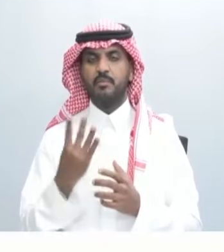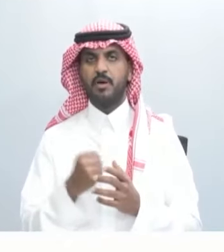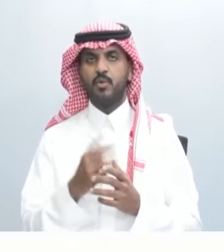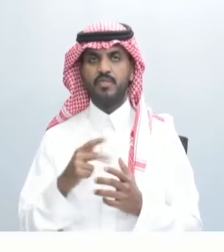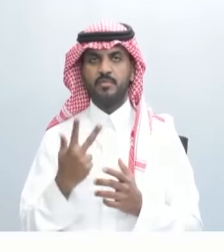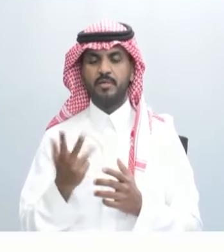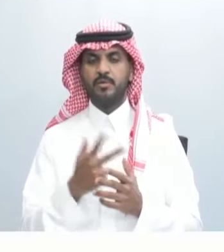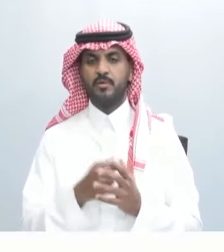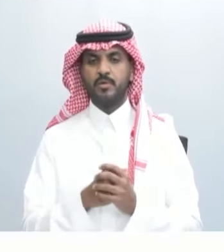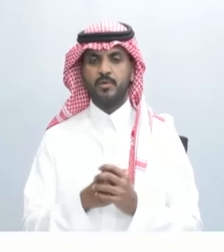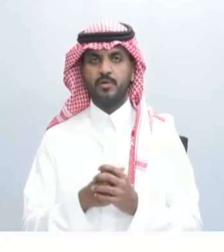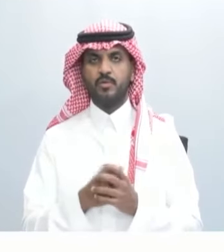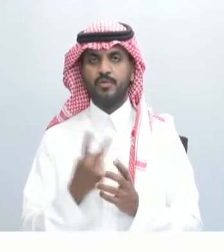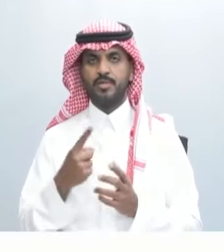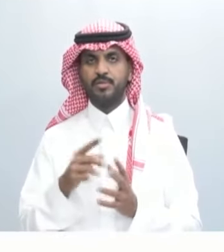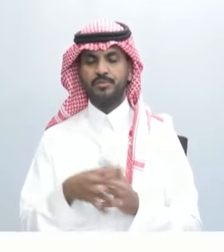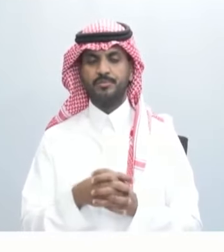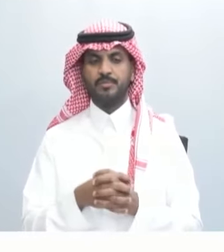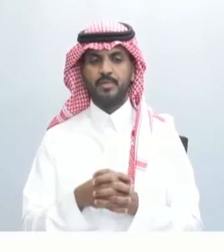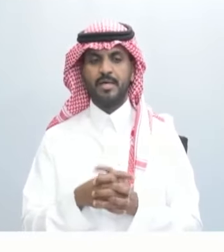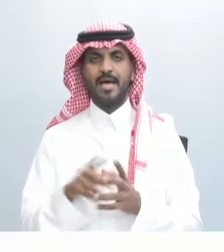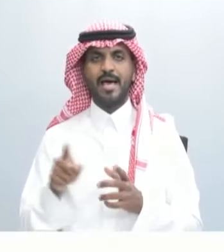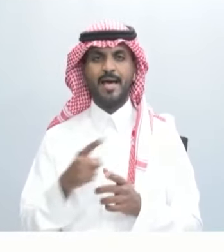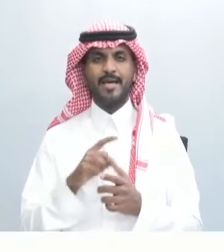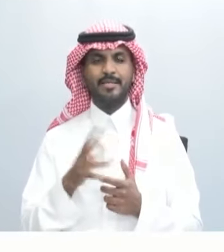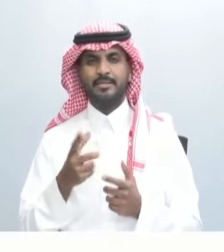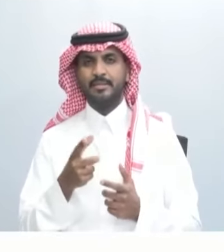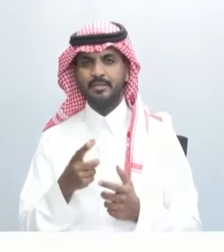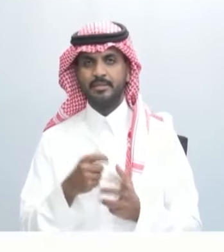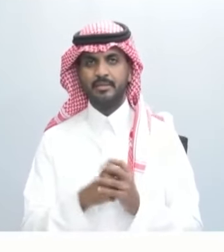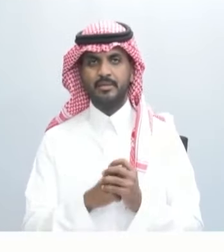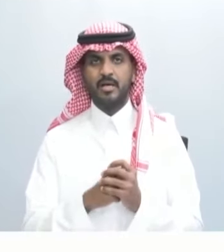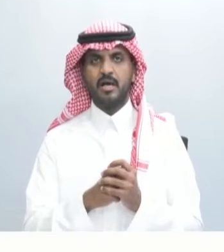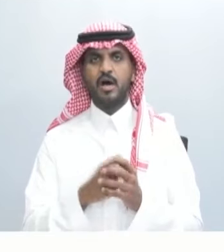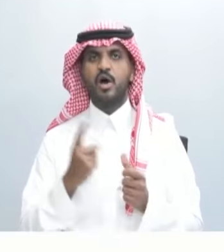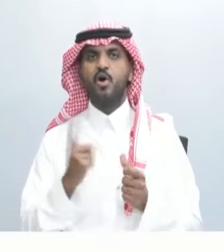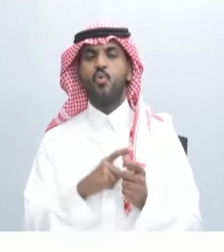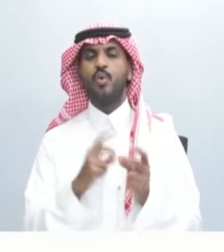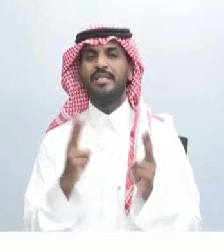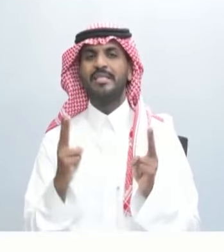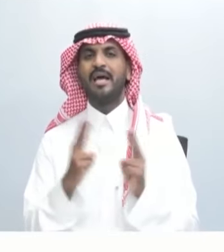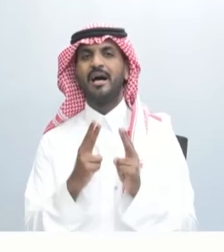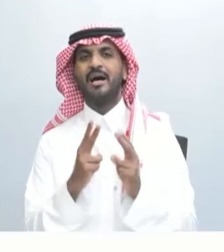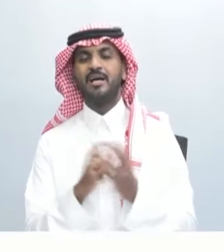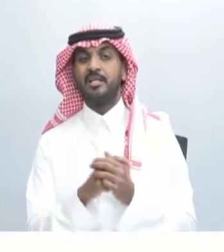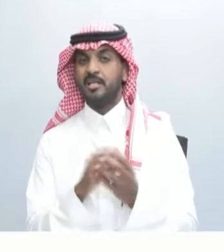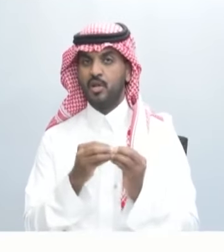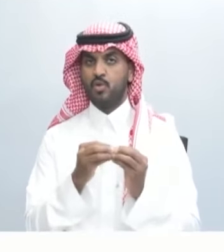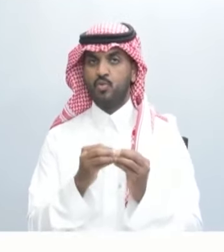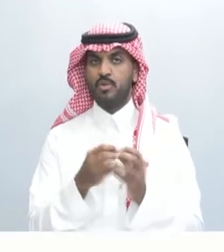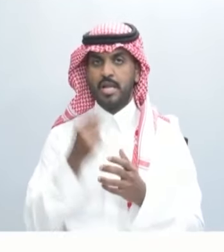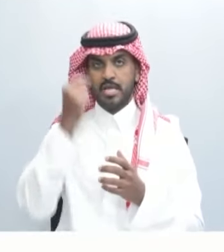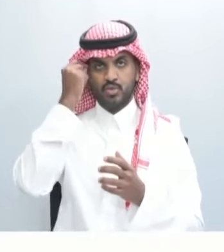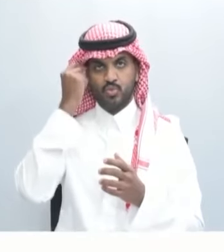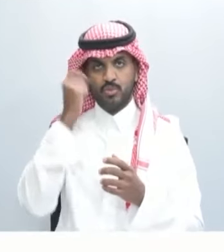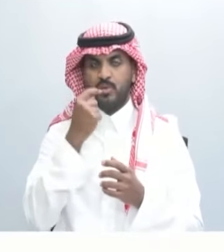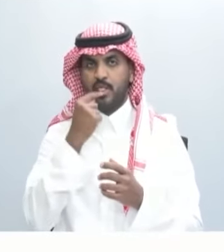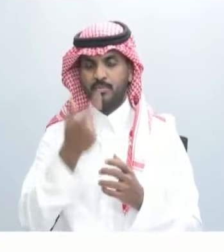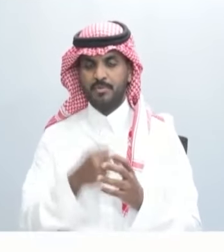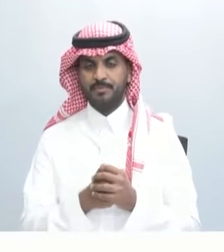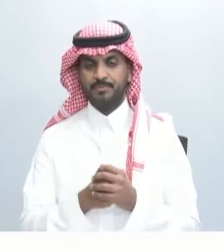وثمانيه واثنا عشر اين اول التقاء للون الاسود والاحمر ابنائي بناتي